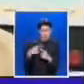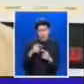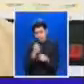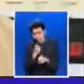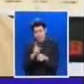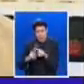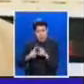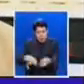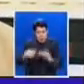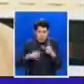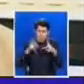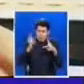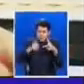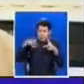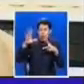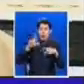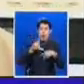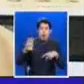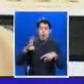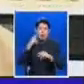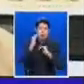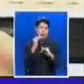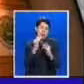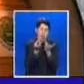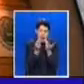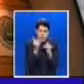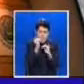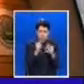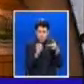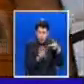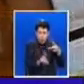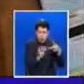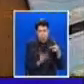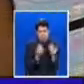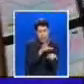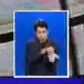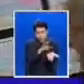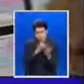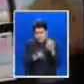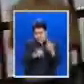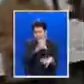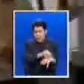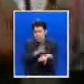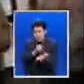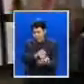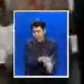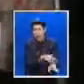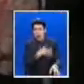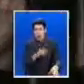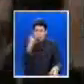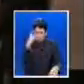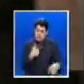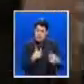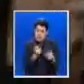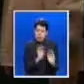ศเนี่ยที่ประมาณ 1,000 ล้านหรือไม ่ซึ่งที่เรากำหนดตัวเลขสำรองเนี่ยเรามีสถิติที่เก็บไว้นานพอสมควรใช่ไหมถ้าเรามั่นใจ